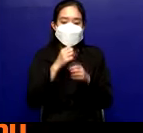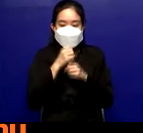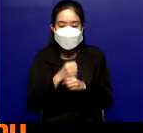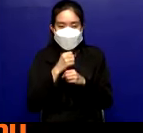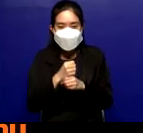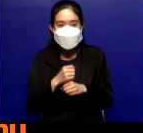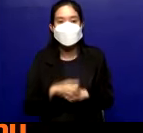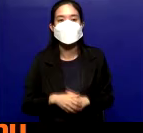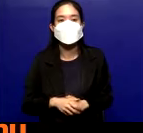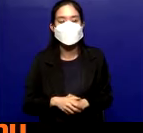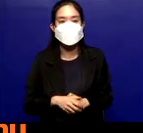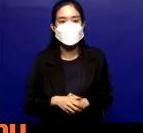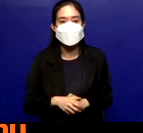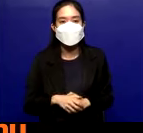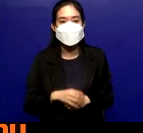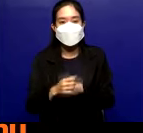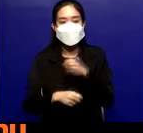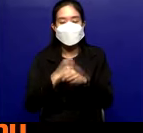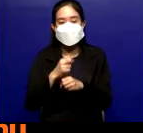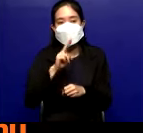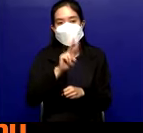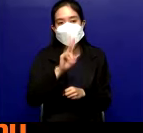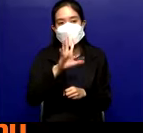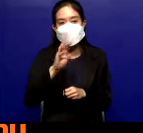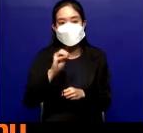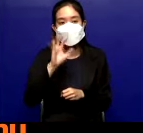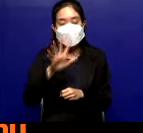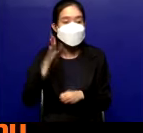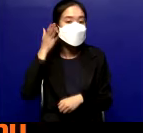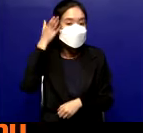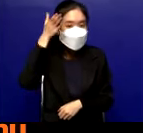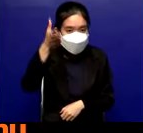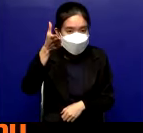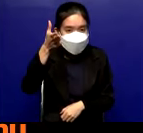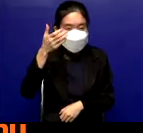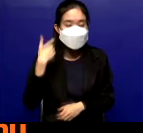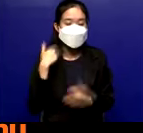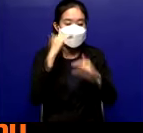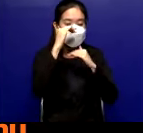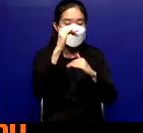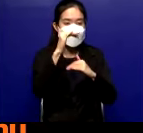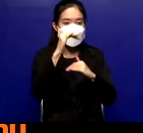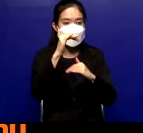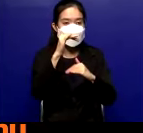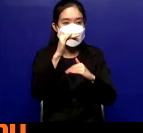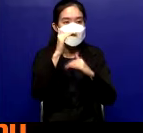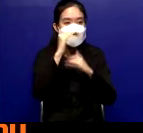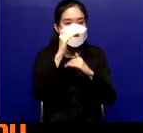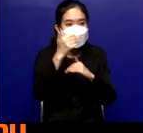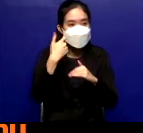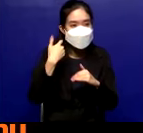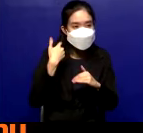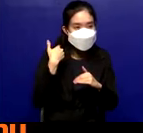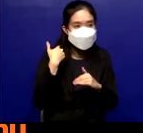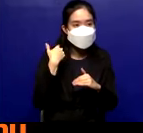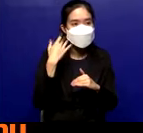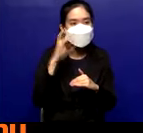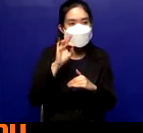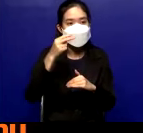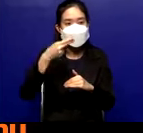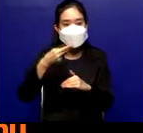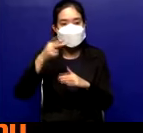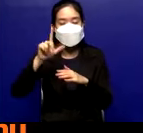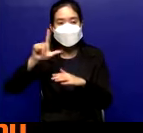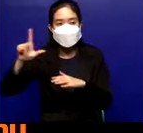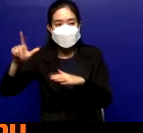เบี้ยผู้สูงอายุปี65ตั้งงบไว้ราวๆ 83,000 ล้านบาทเพิ่มขึ้นจากปี64ประมาณ 3,000 ล้าน